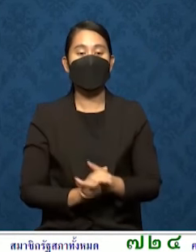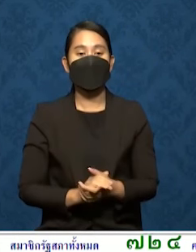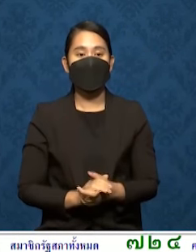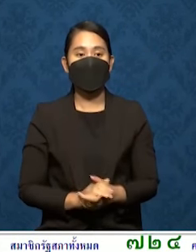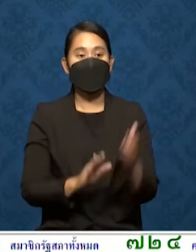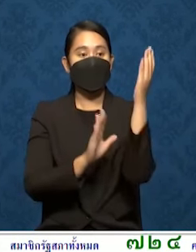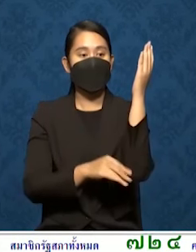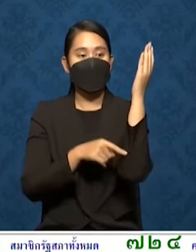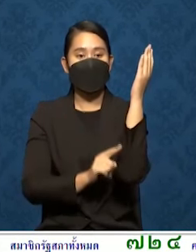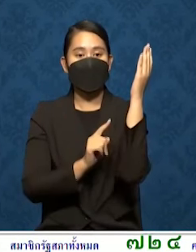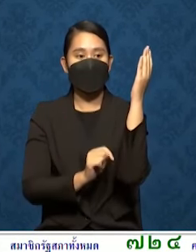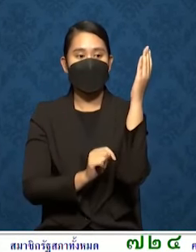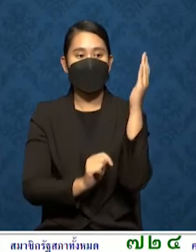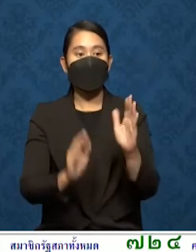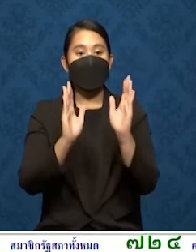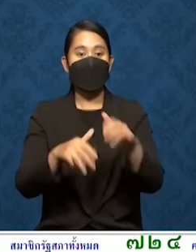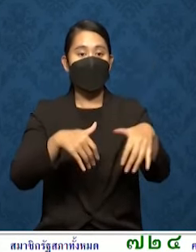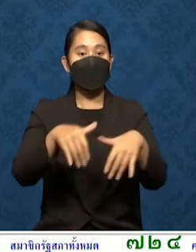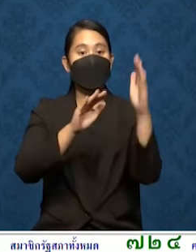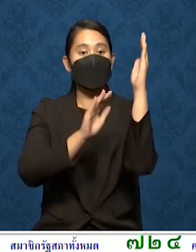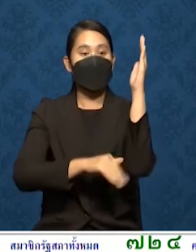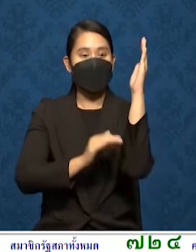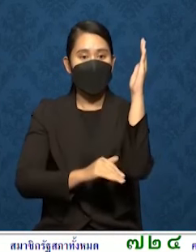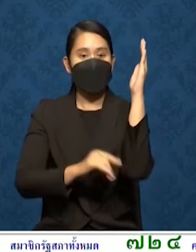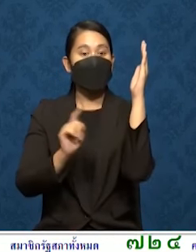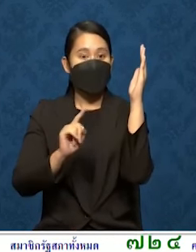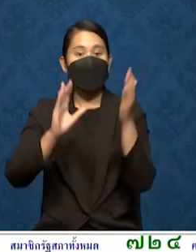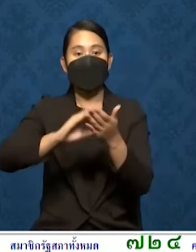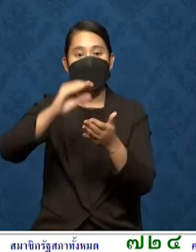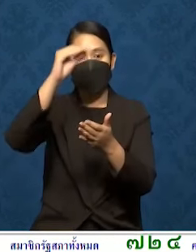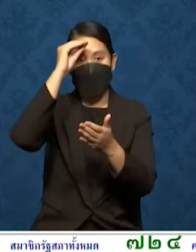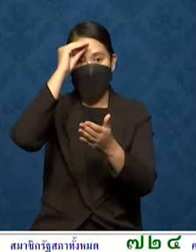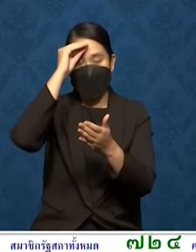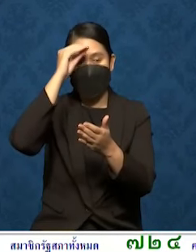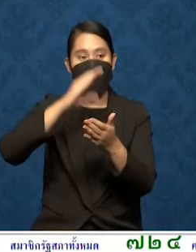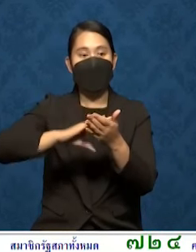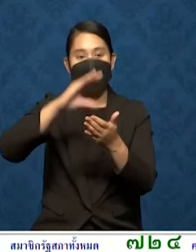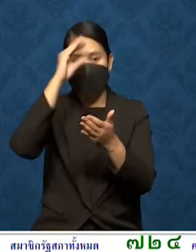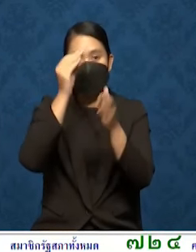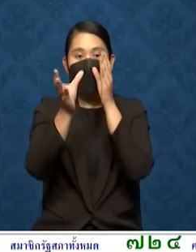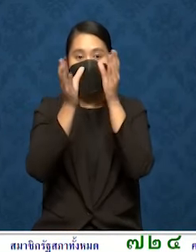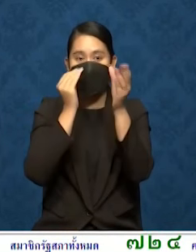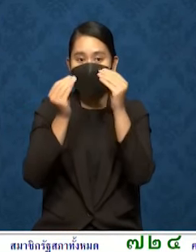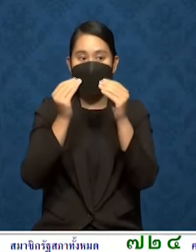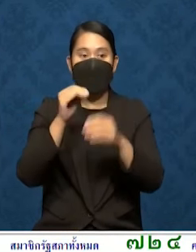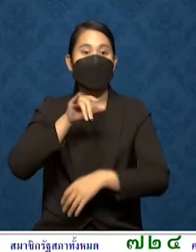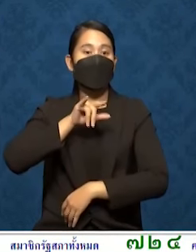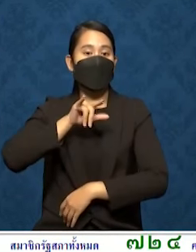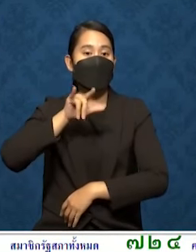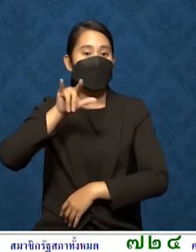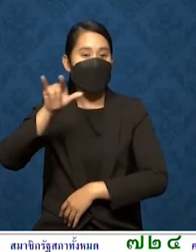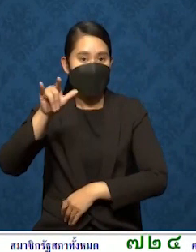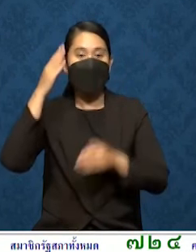ที่พี่น้องส่วนใหญ่ในภาคใต้เวลาเรียนหนังสือก็จะไปเรียนหนังสือในประเทศมาเลเ